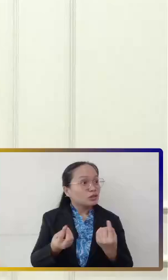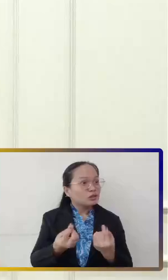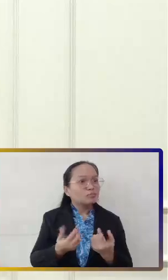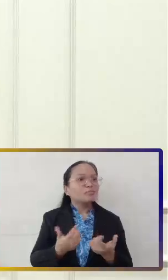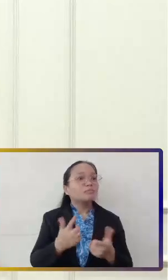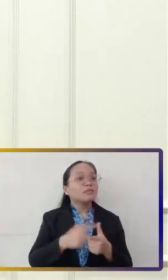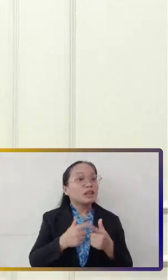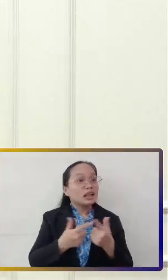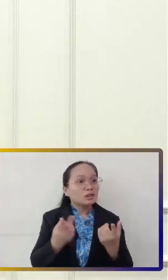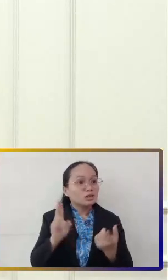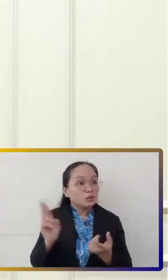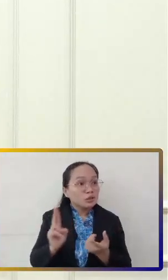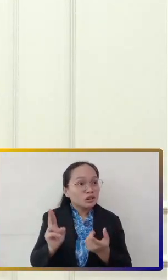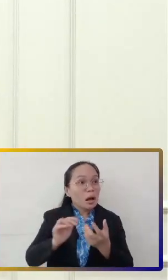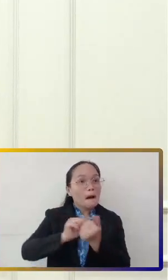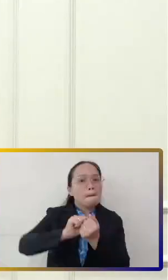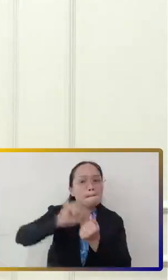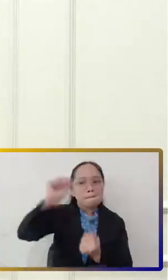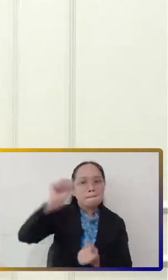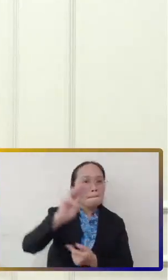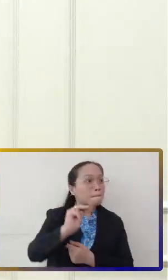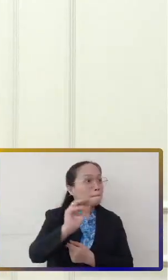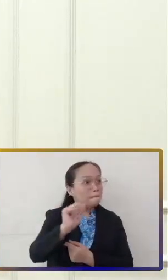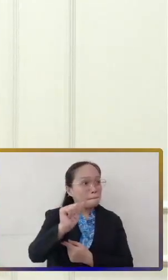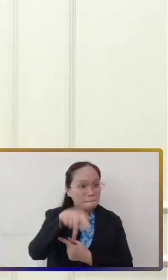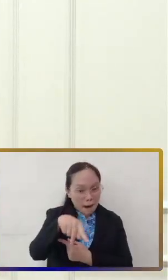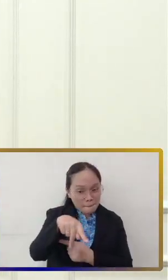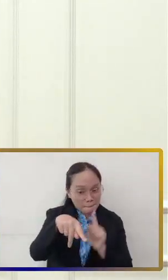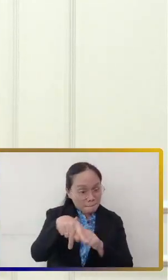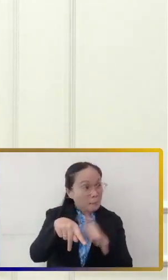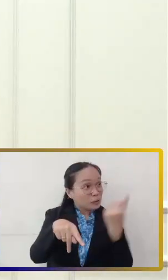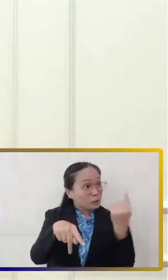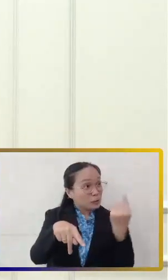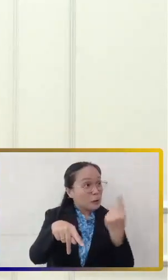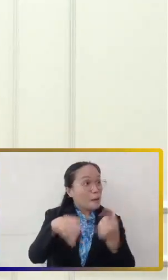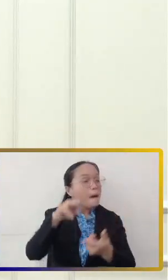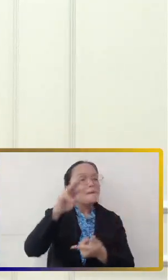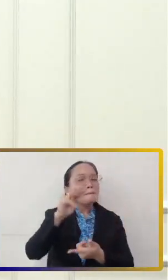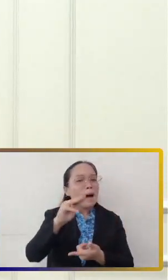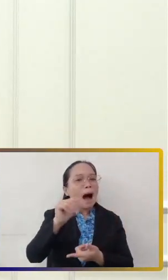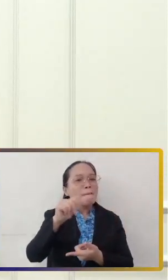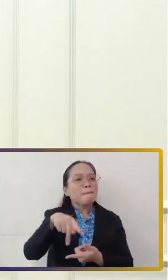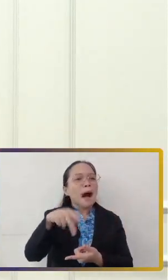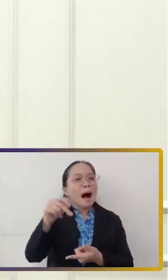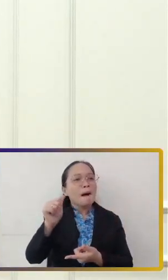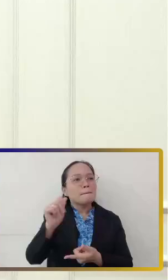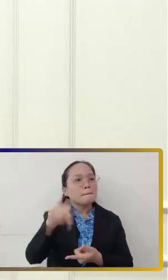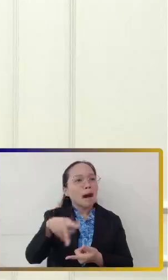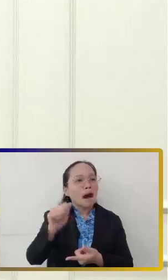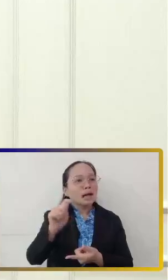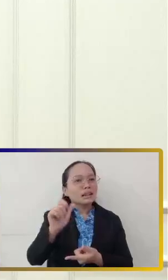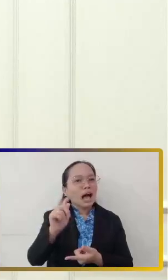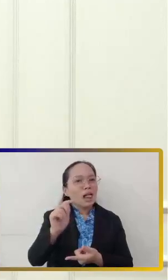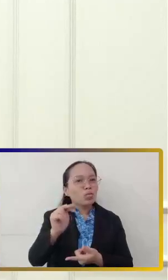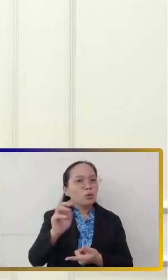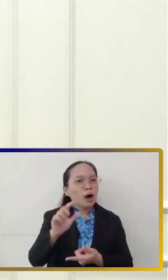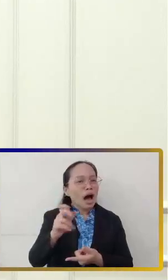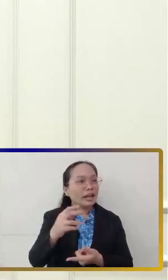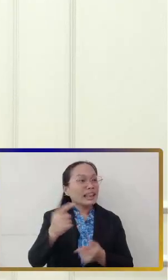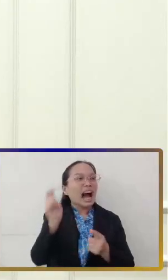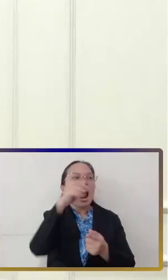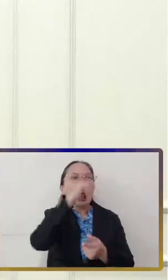punta kayo ng mapa. Sigurado yun. Mapapagtanungan. Okay? Tutunan ko po yan